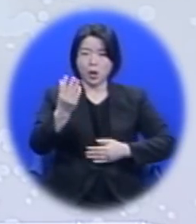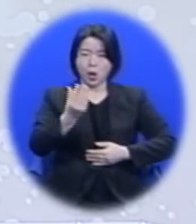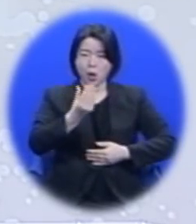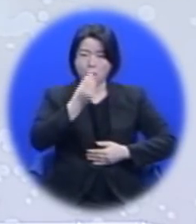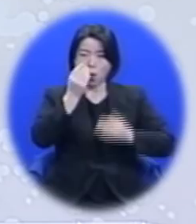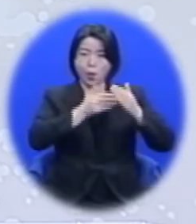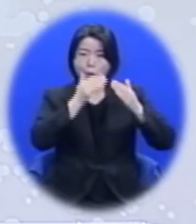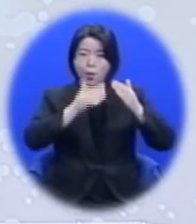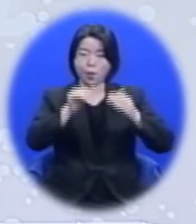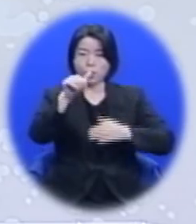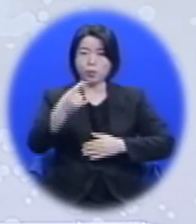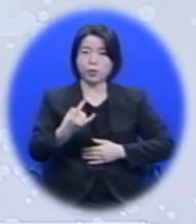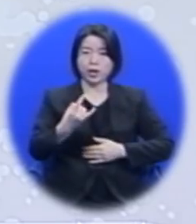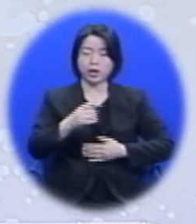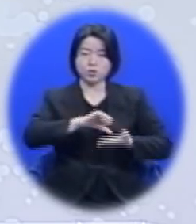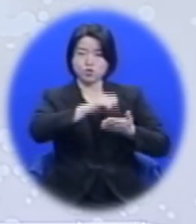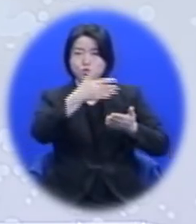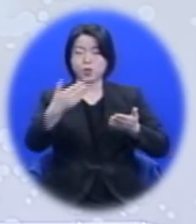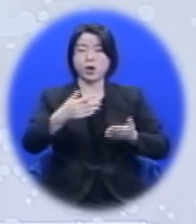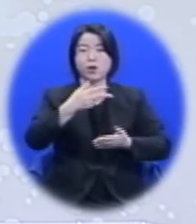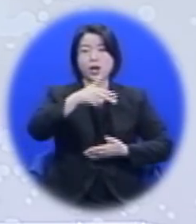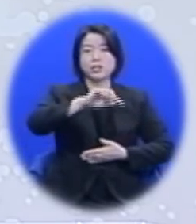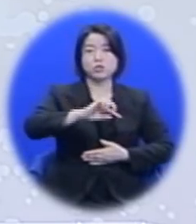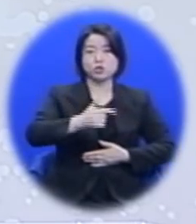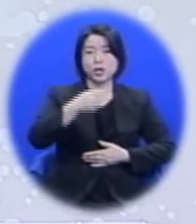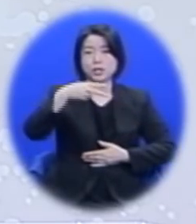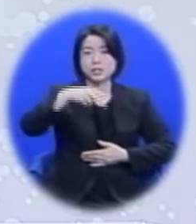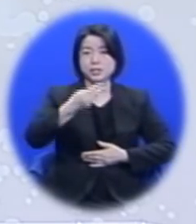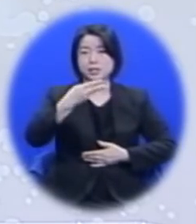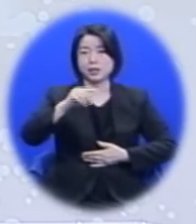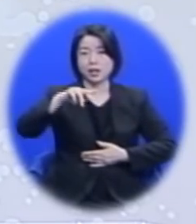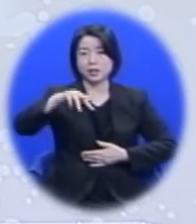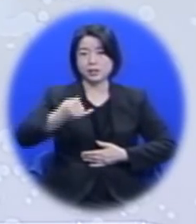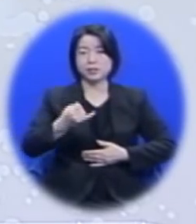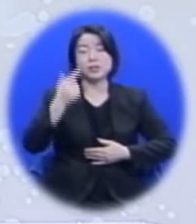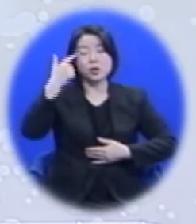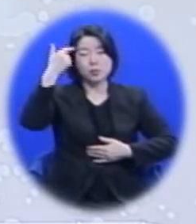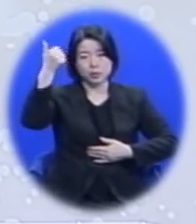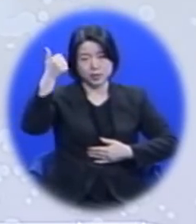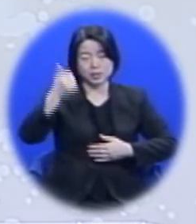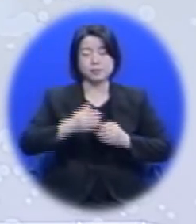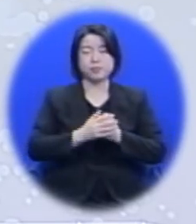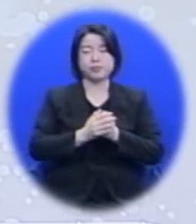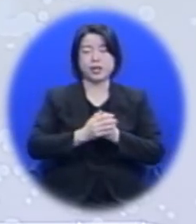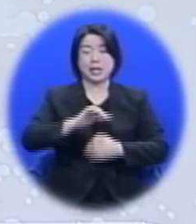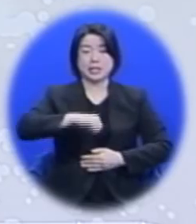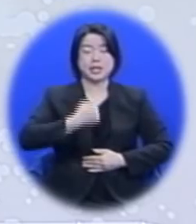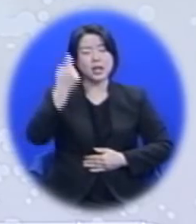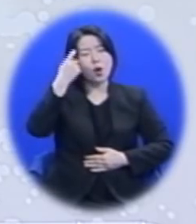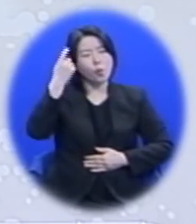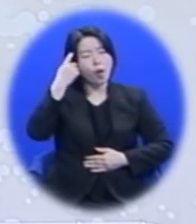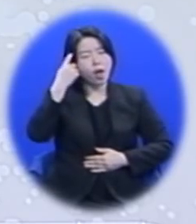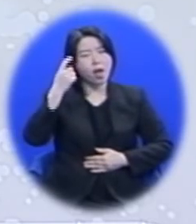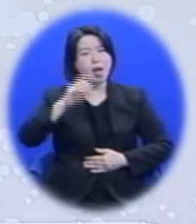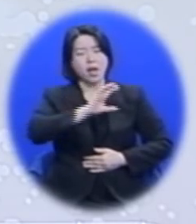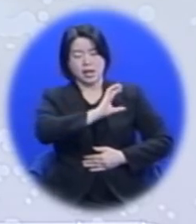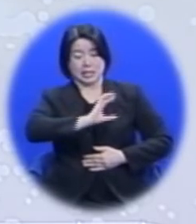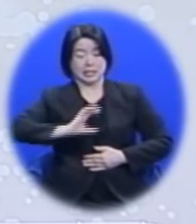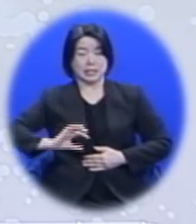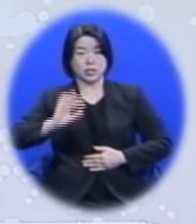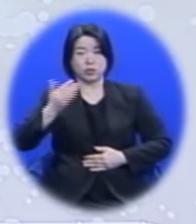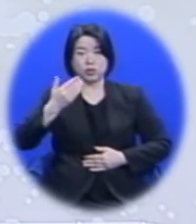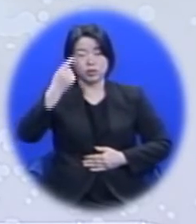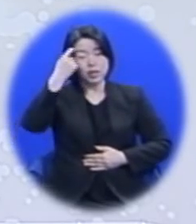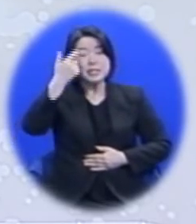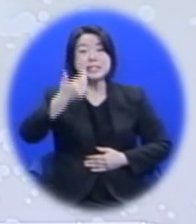목회자인 존 스타트가 자기가 왜 그리스도인이 되었는가 라는